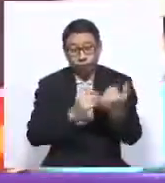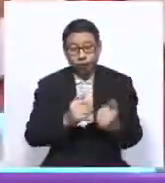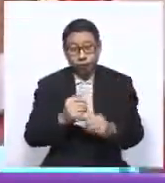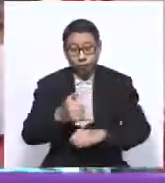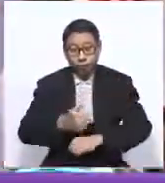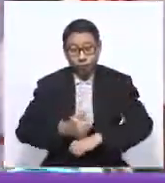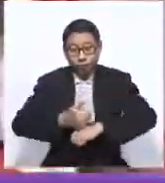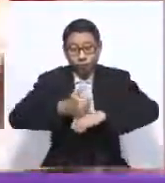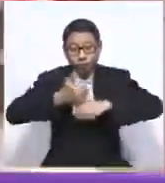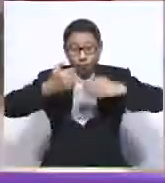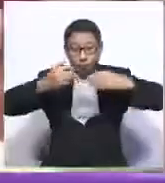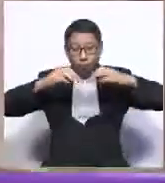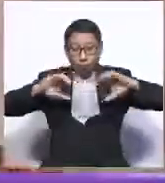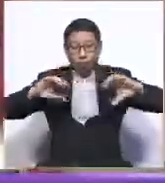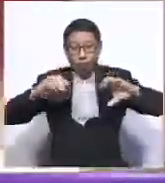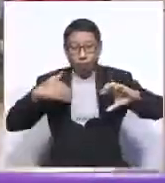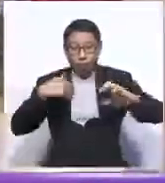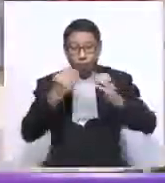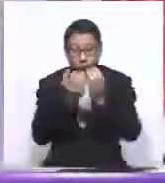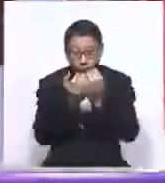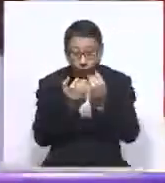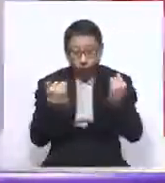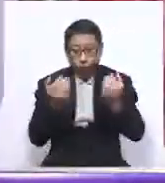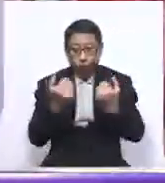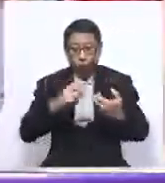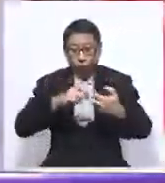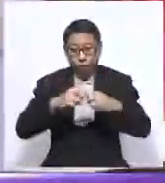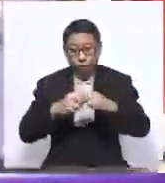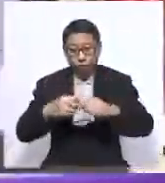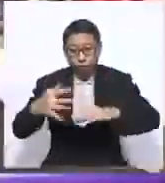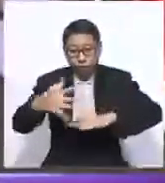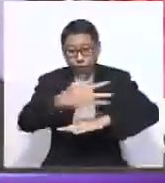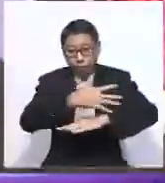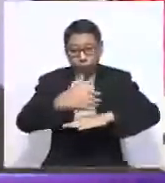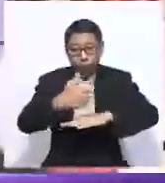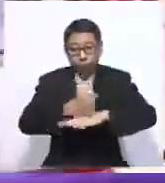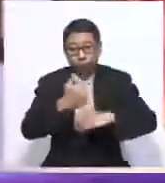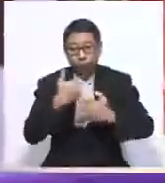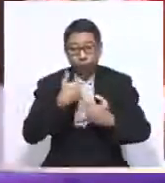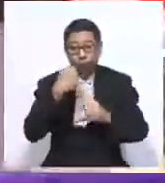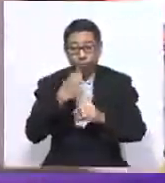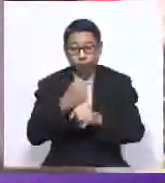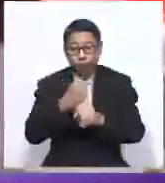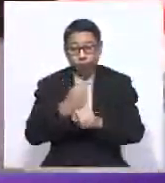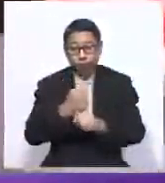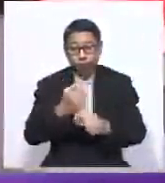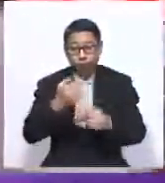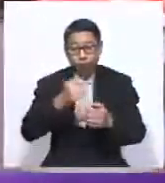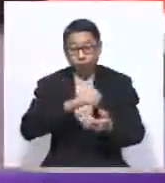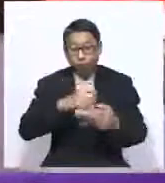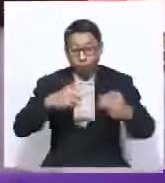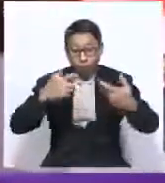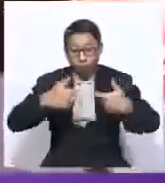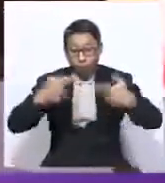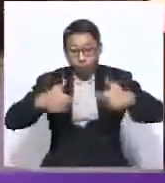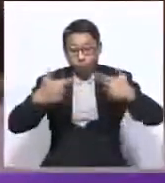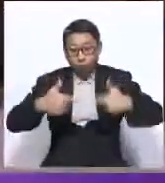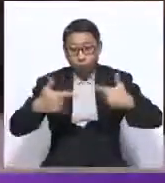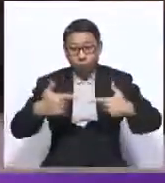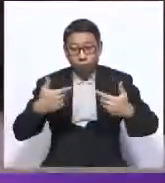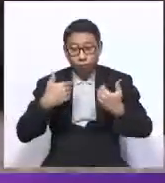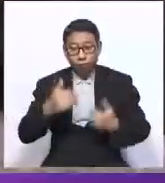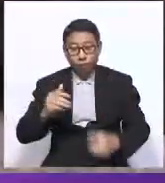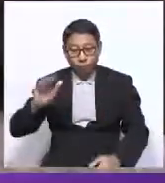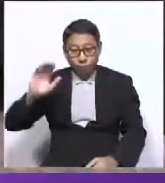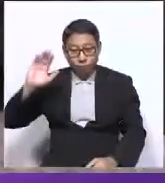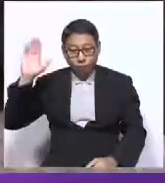ให้มีรัฐบาลที่มีธรรมาภิบาลแล้วก็บอกว่าอย่าเอาปัญหาการเมืองอย่าให้เรื่องของการเมืองเนี่ยมาทำให้พวกเรานั้นแตกแยกกันนะคะนี่ขอให้